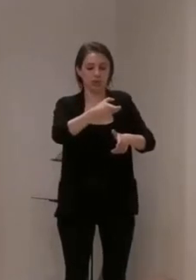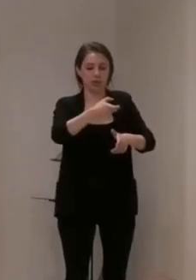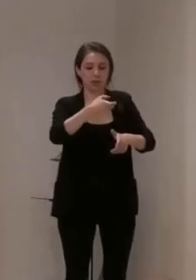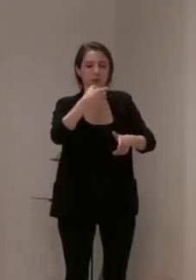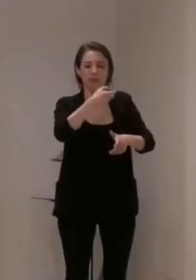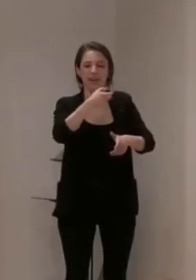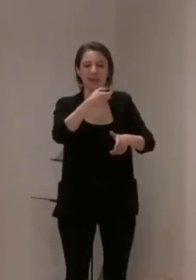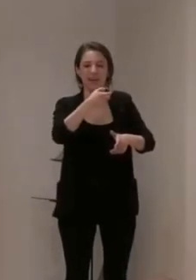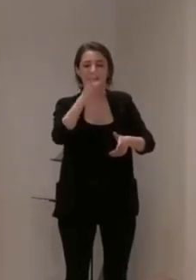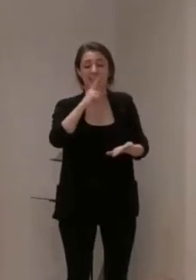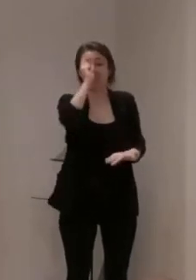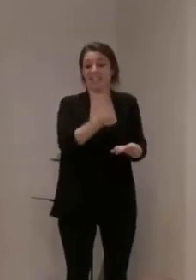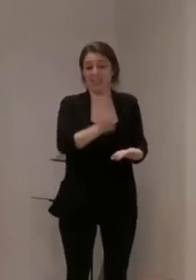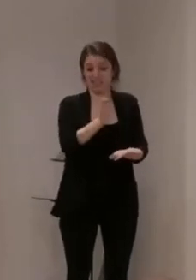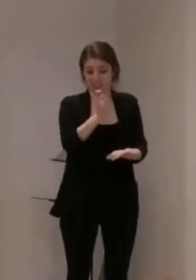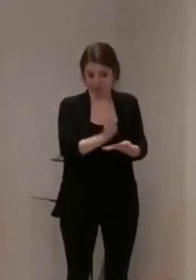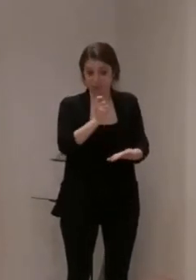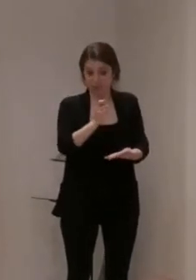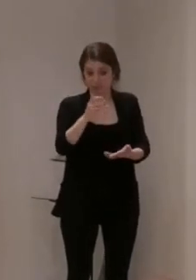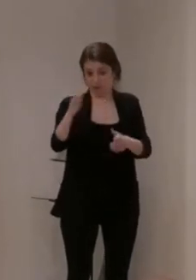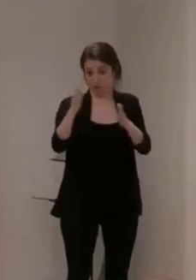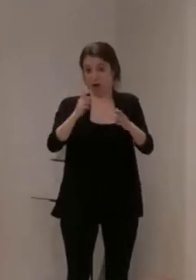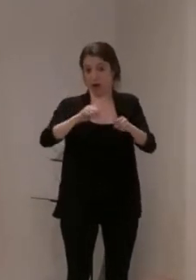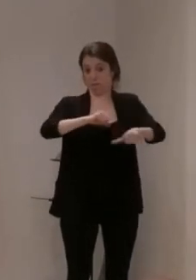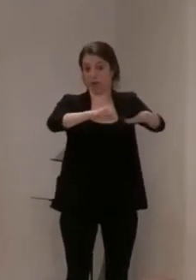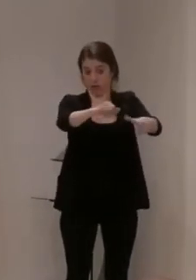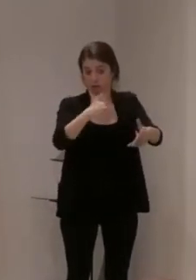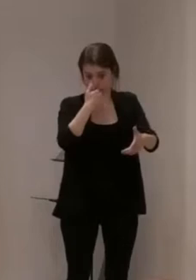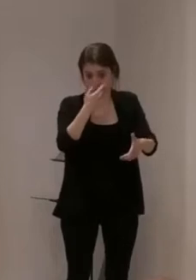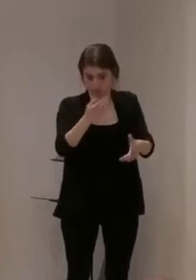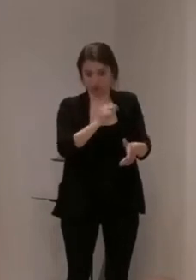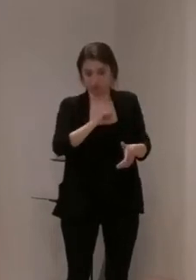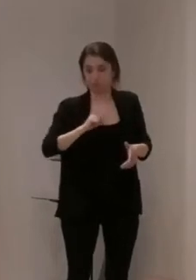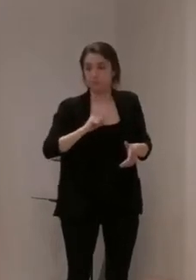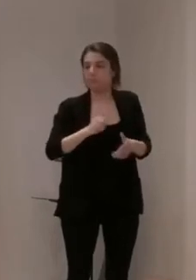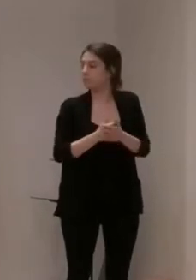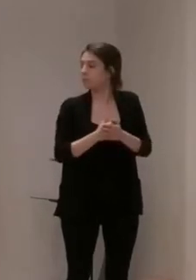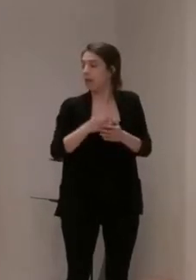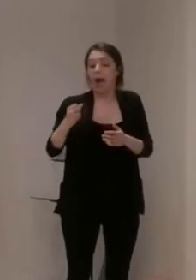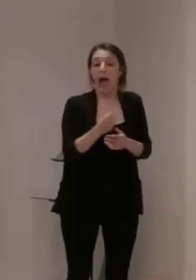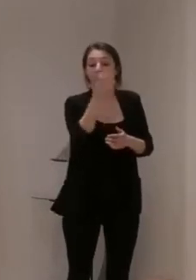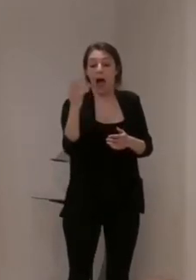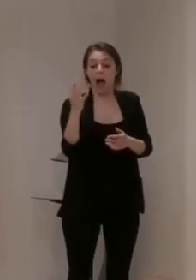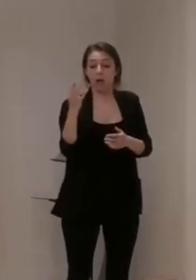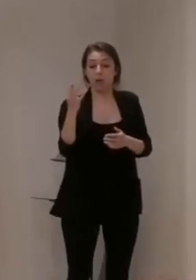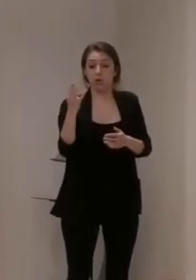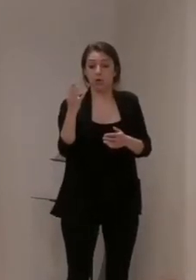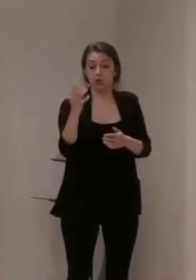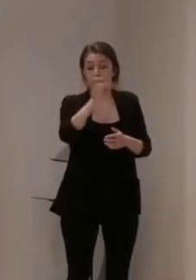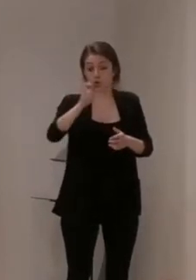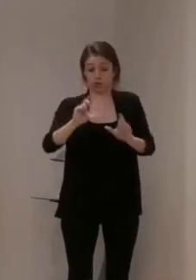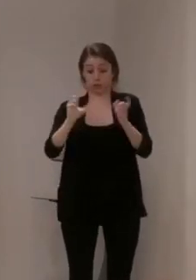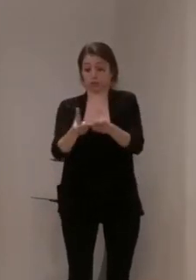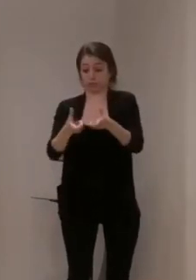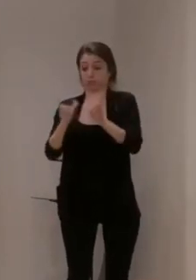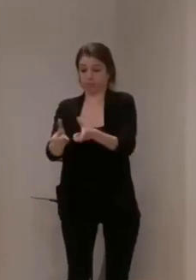contra la sentència del procés, doncs hi va haver gent que els van detenir, van passar per Via